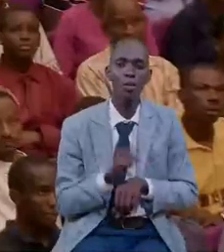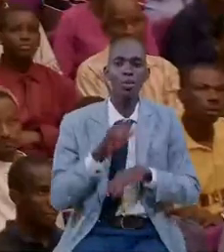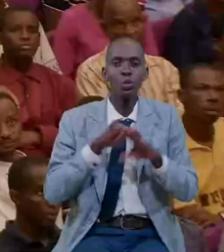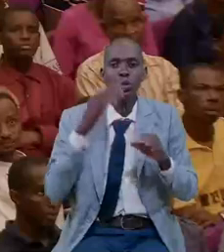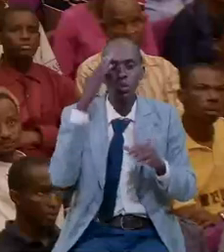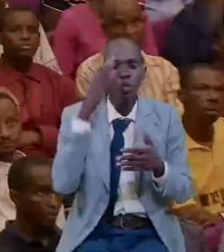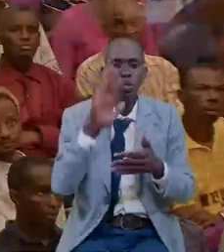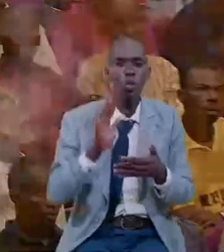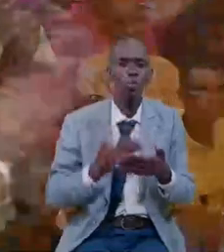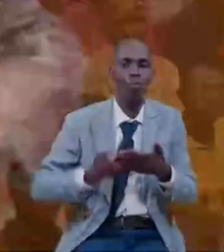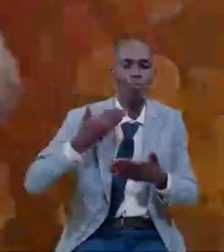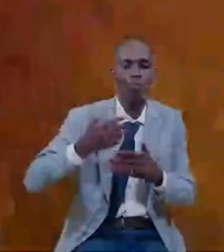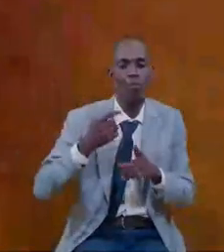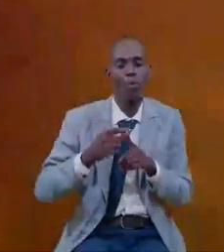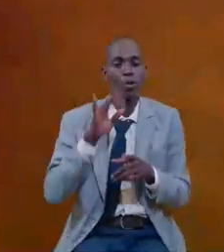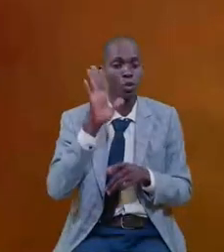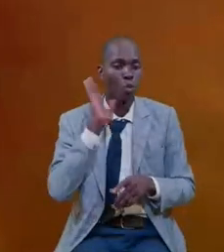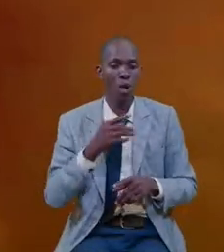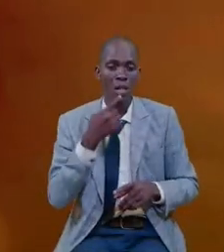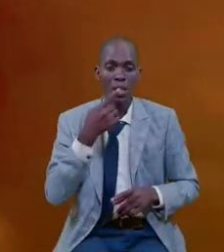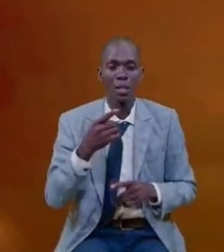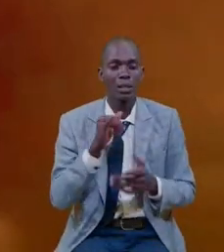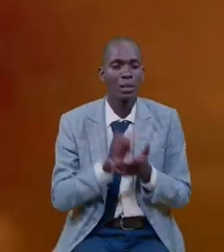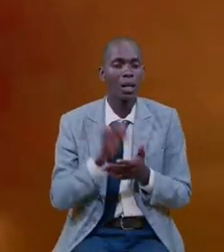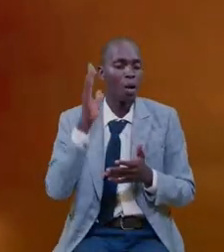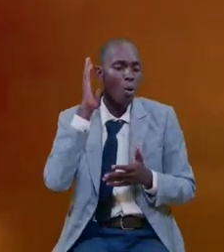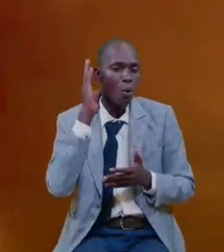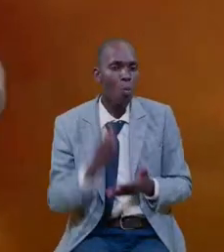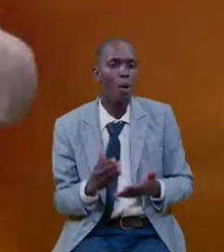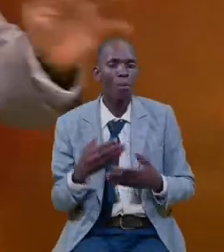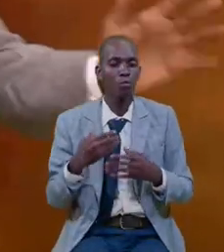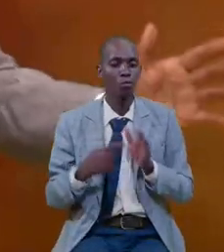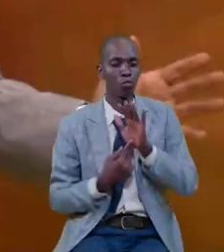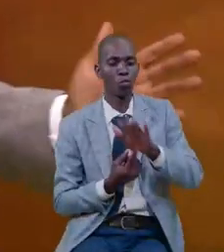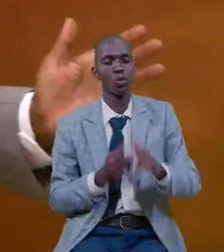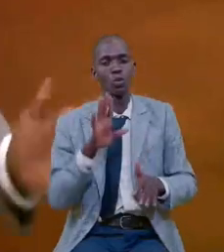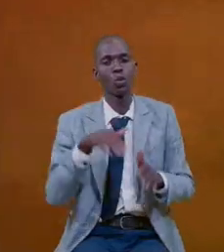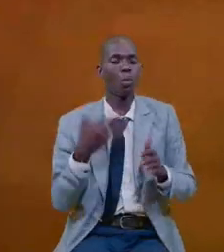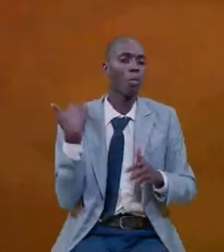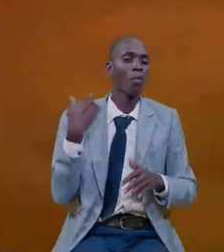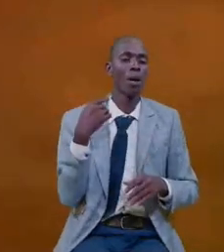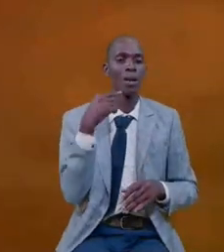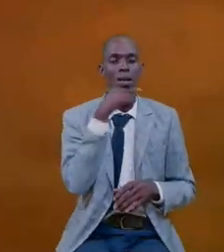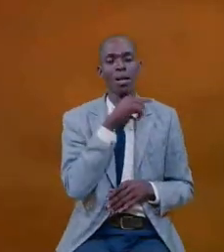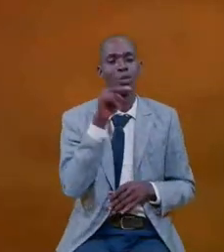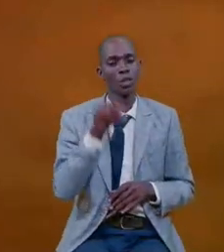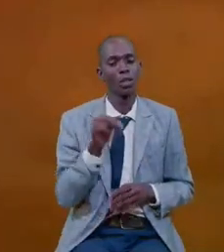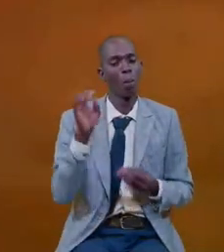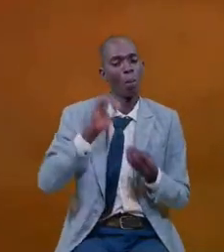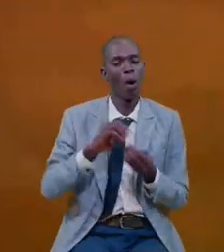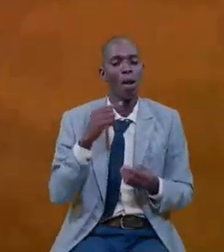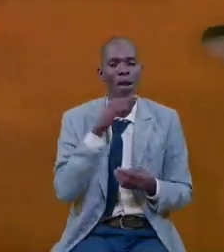Tu vis sous la servitude parce que il faut un mensonge pour couvrir un grand mensonge,